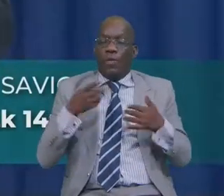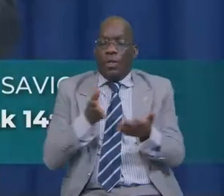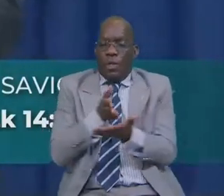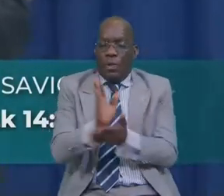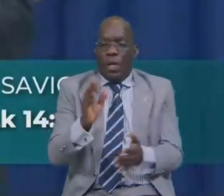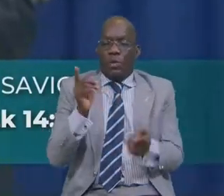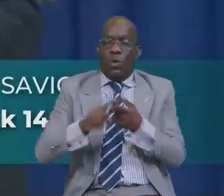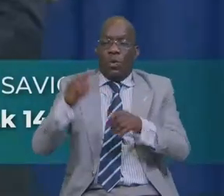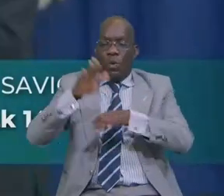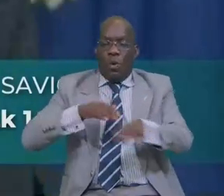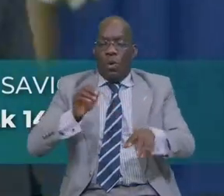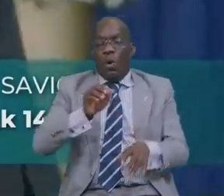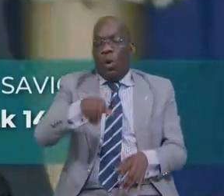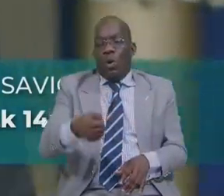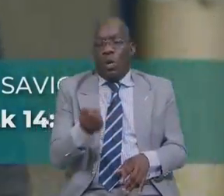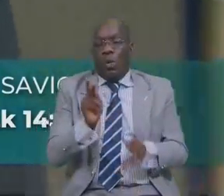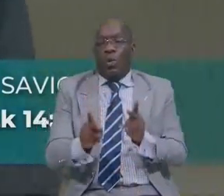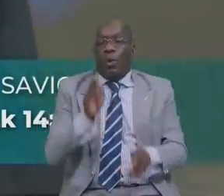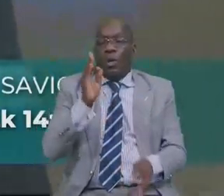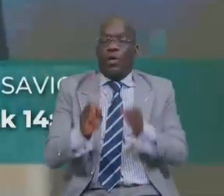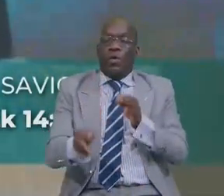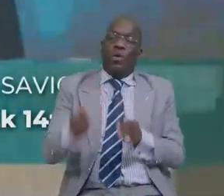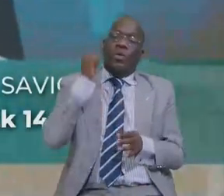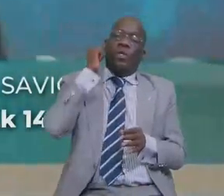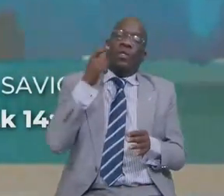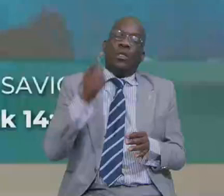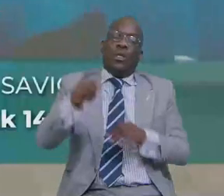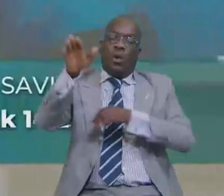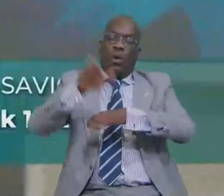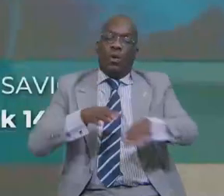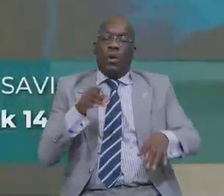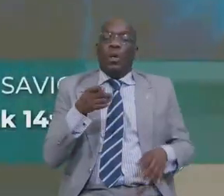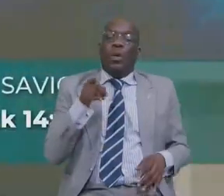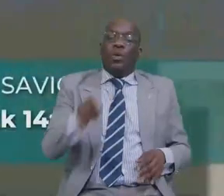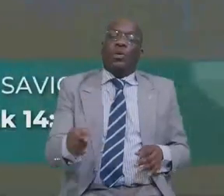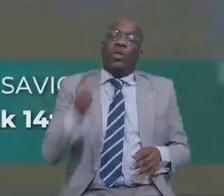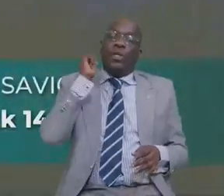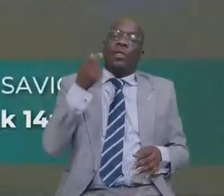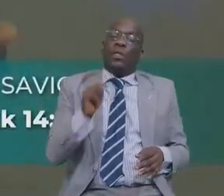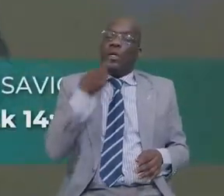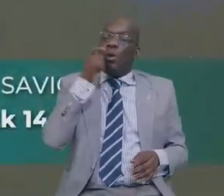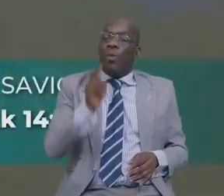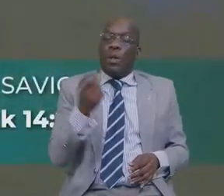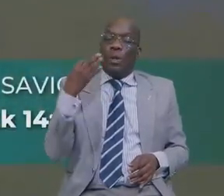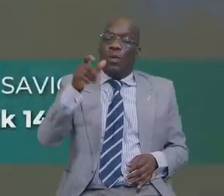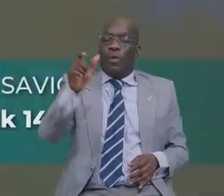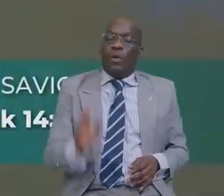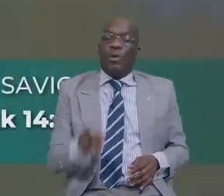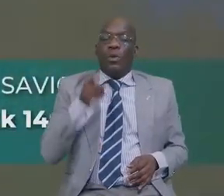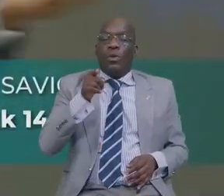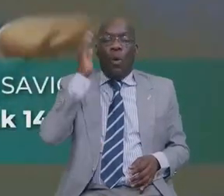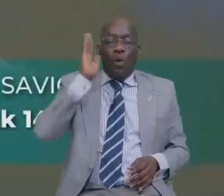contraindre les autres. Si tu résistes au commandement contraignant du